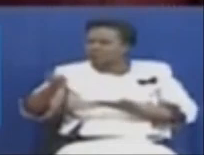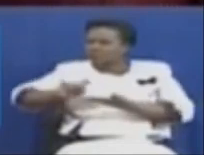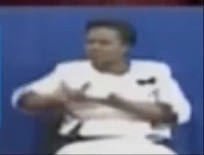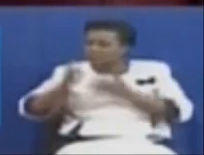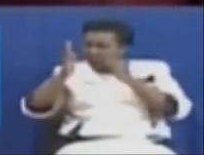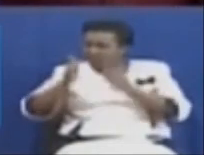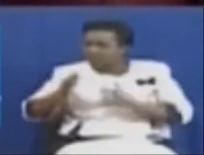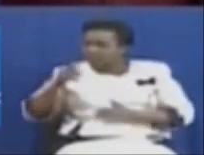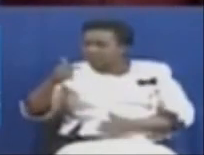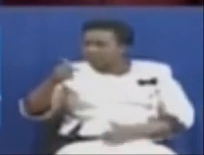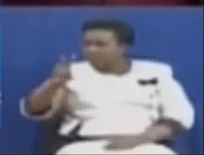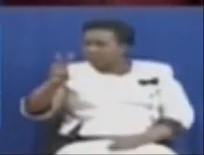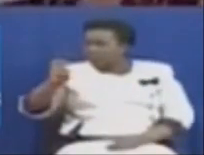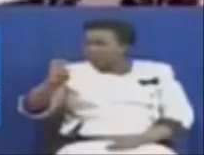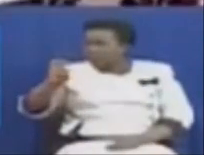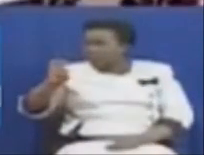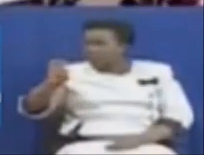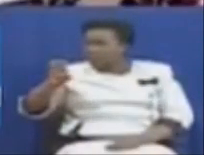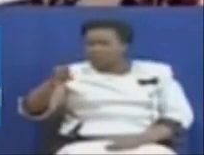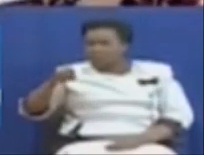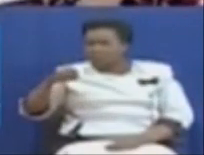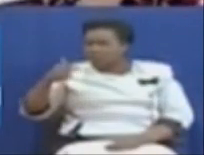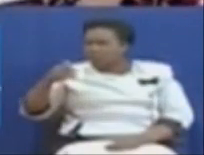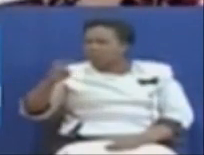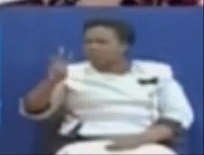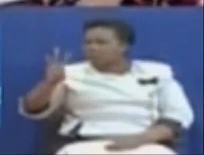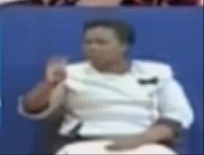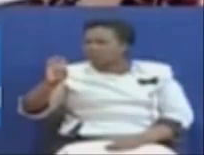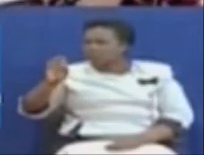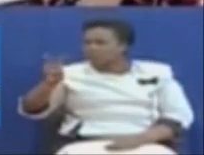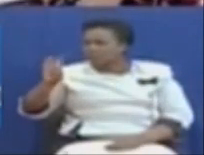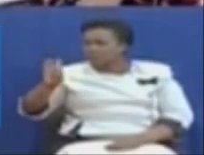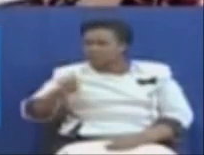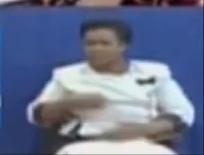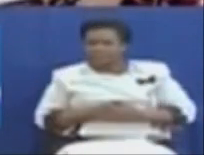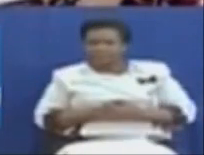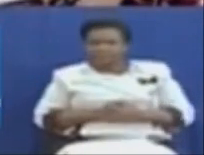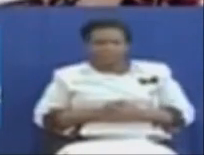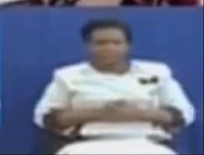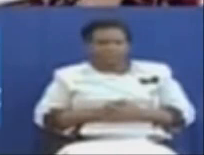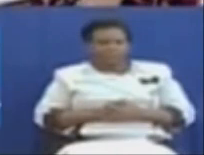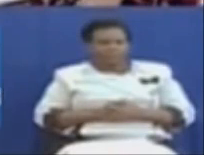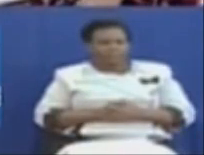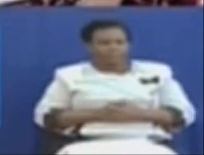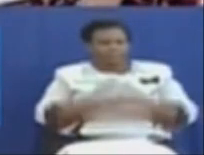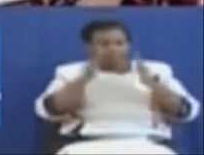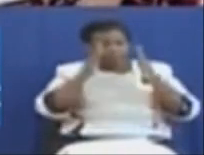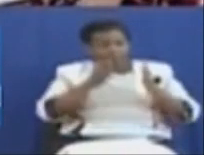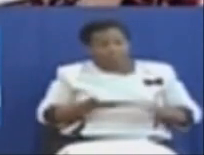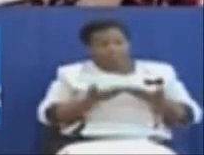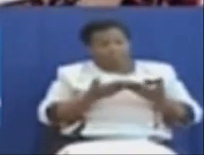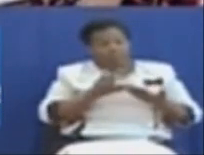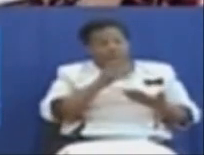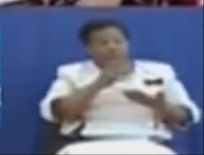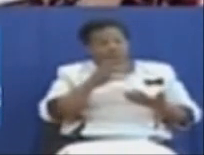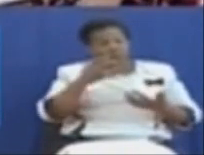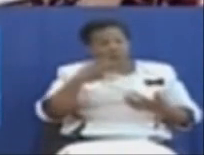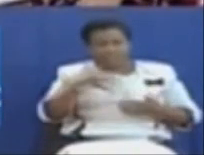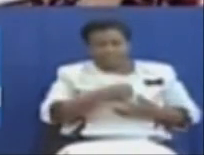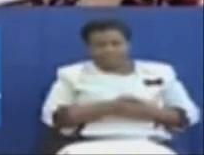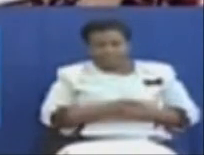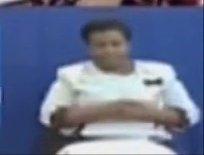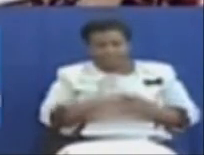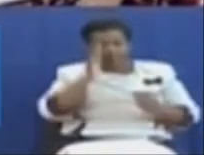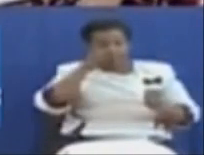hili ni kupinga ukatili dhidi ya wanawake na watoto, lakini vile vile tumejumuisha na hili swala la watoto ambao wanatumikishwa na kufanywa